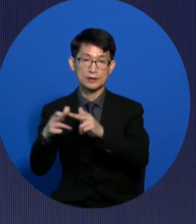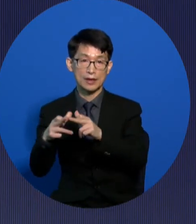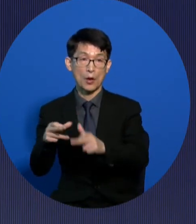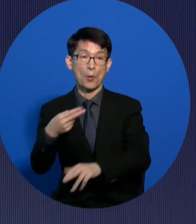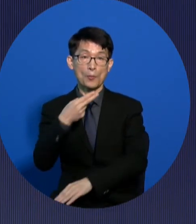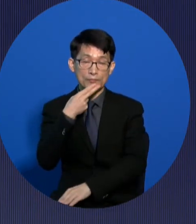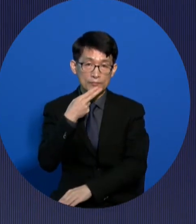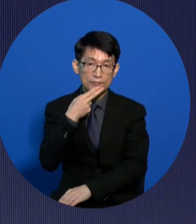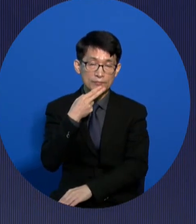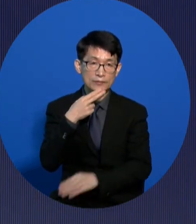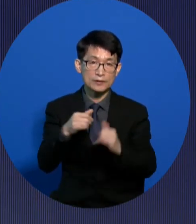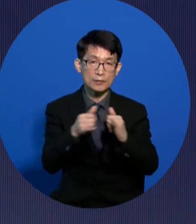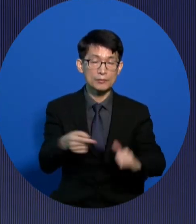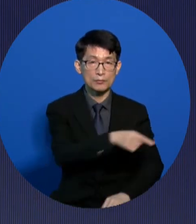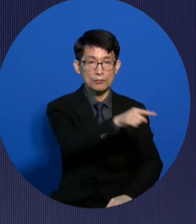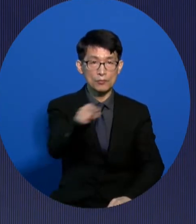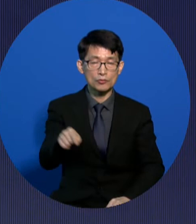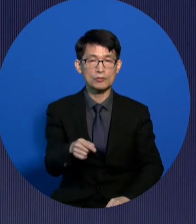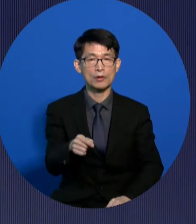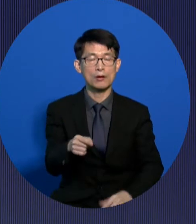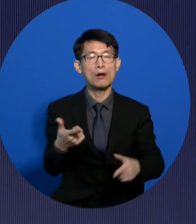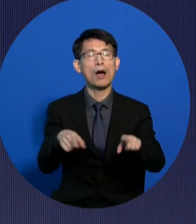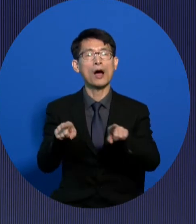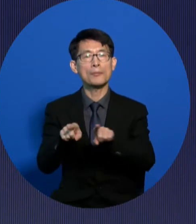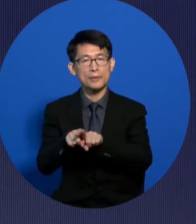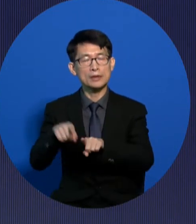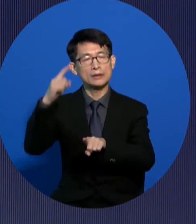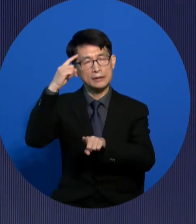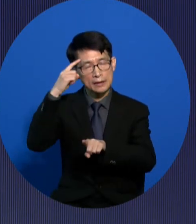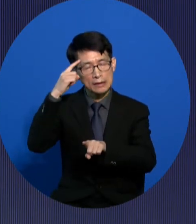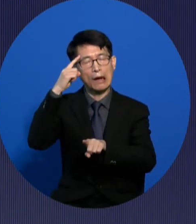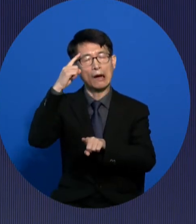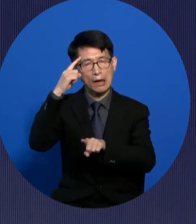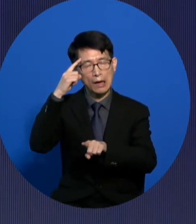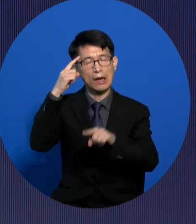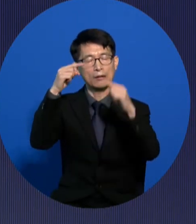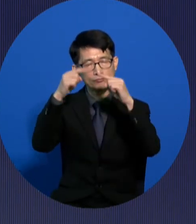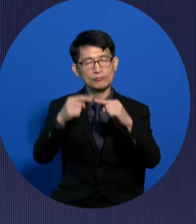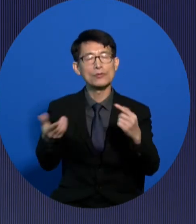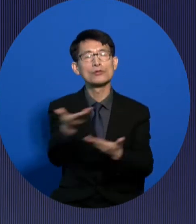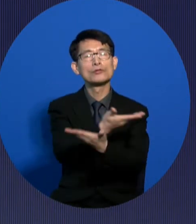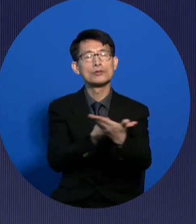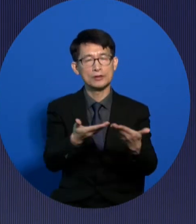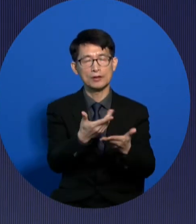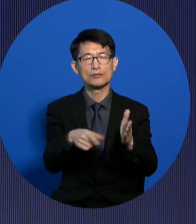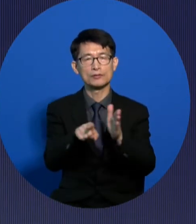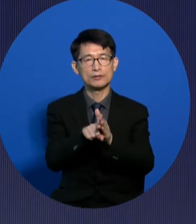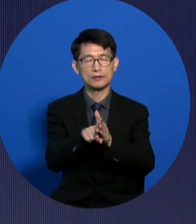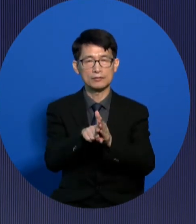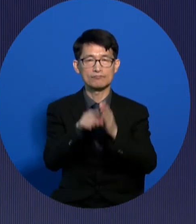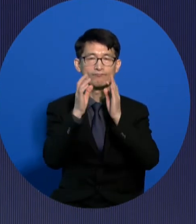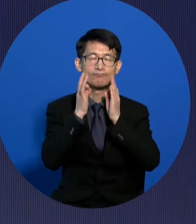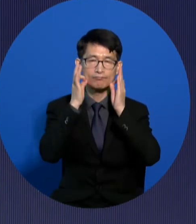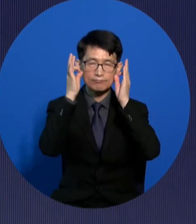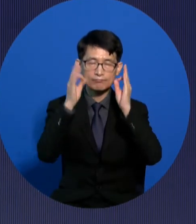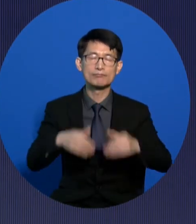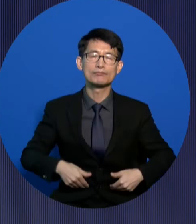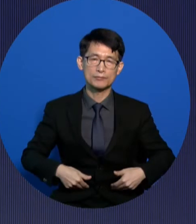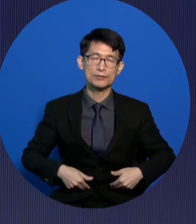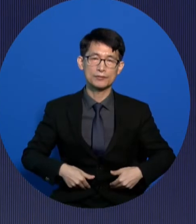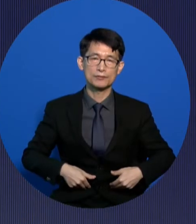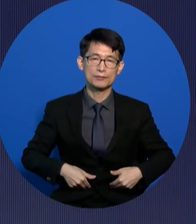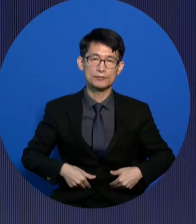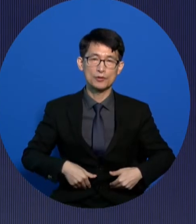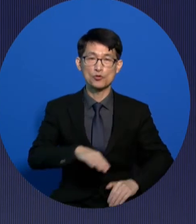또는 때로는 말씀하신 대로 어떤 강경적인 노선을 택해서라도 우리가 하고자 하는 실현을 할 필요는